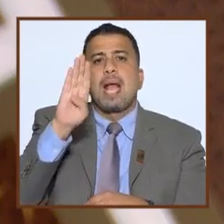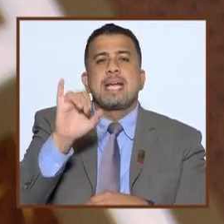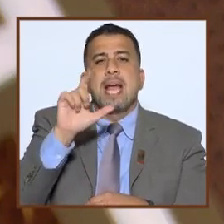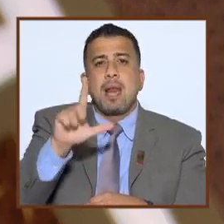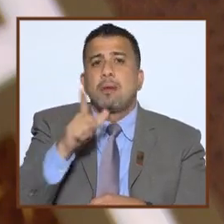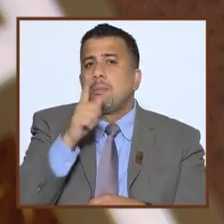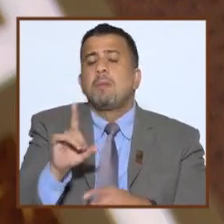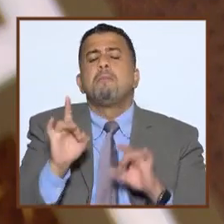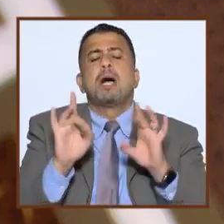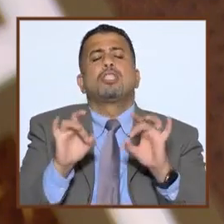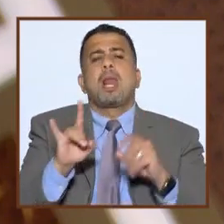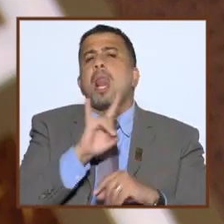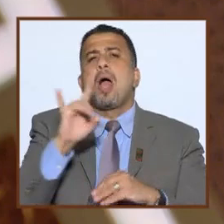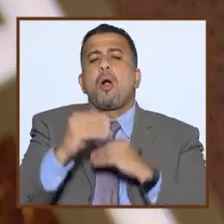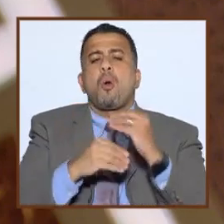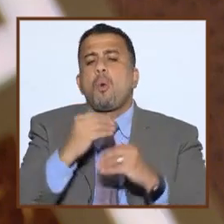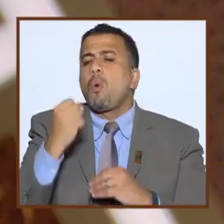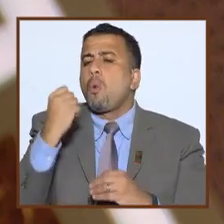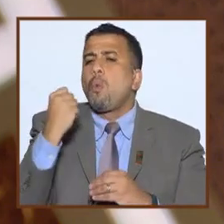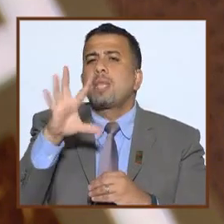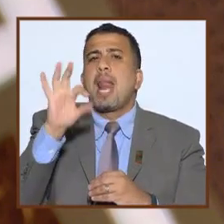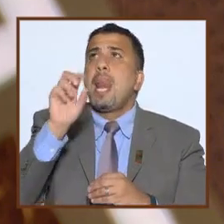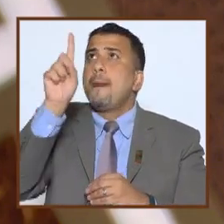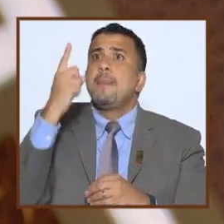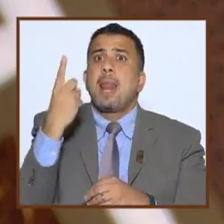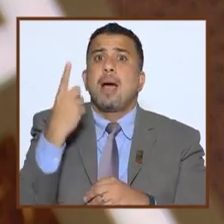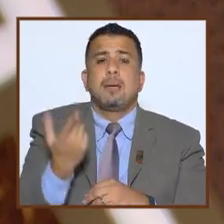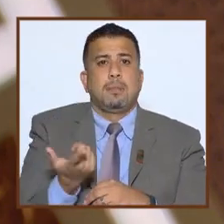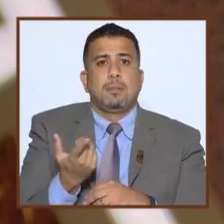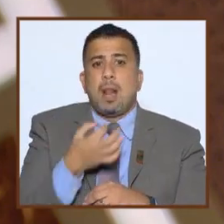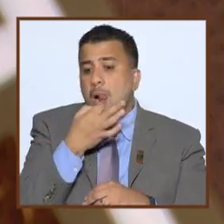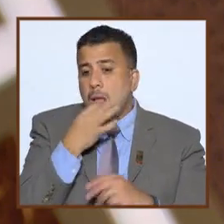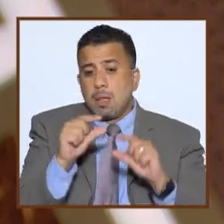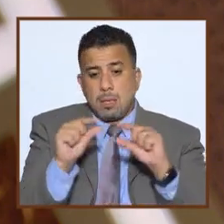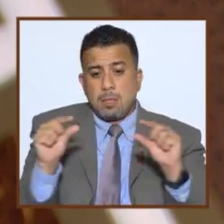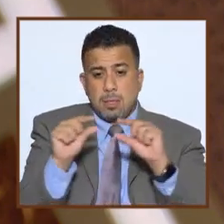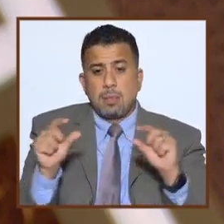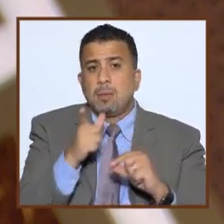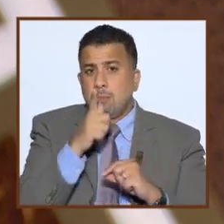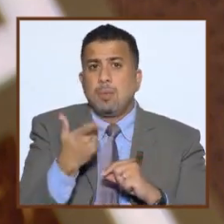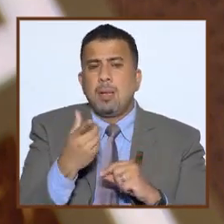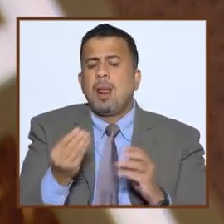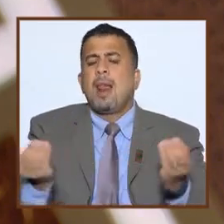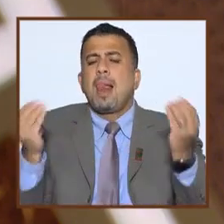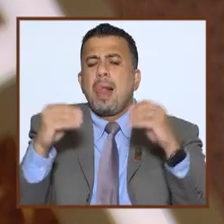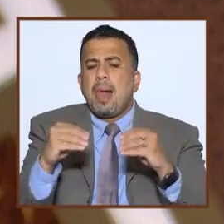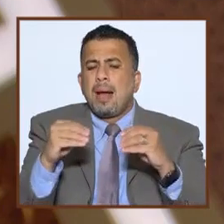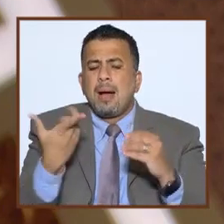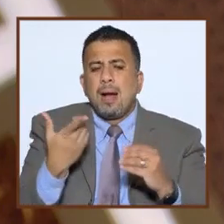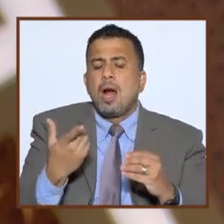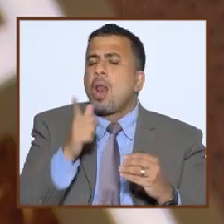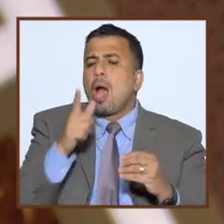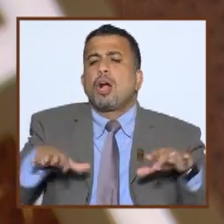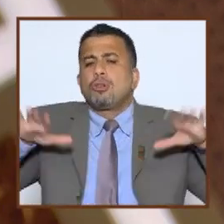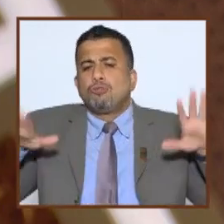ما شاء الله لا قوه الا بالله من افضل الكلام فلماذا هذا الكلام المشروع المشروع اخلطه بكذب على